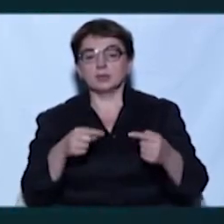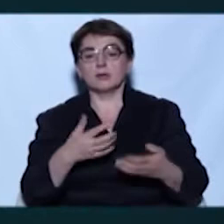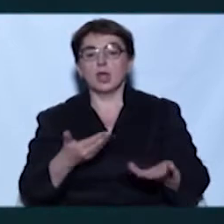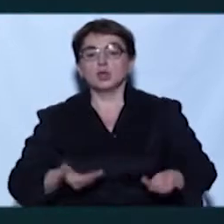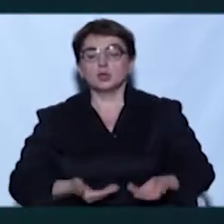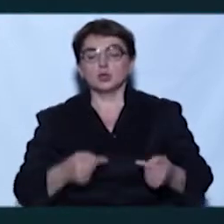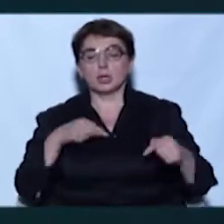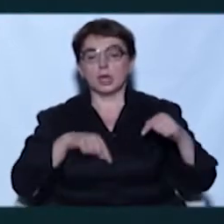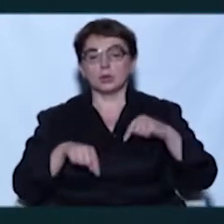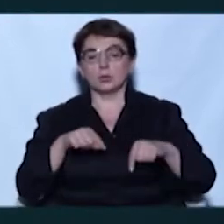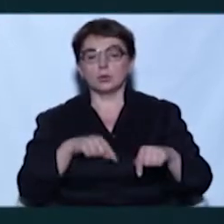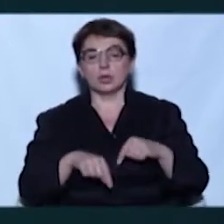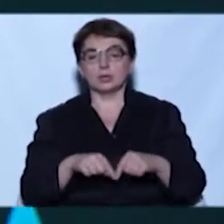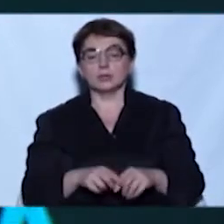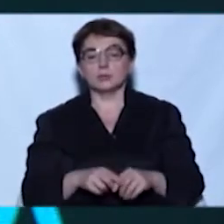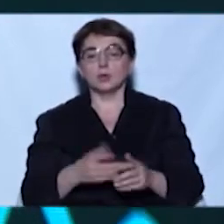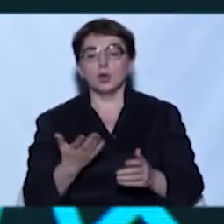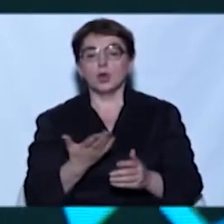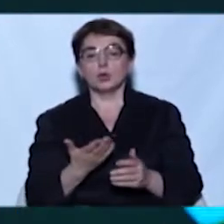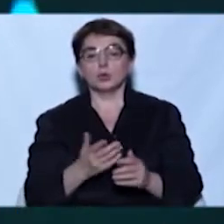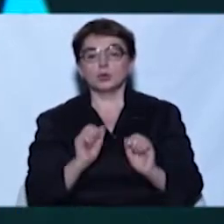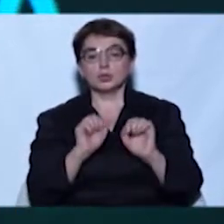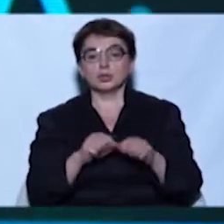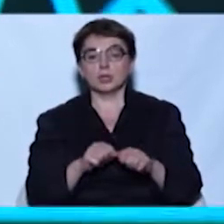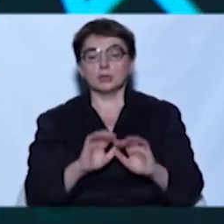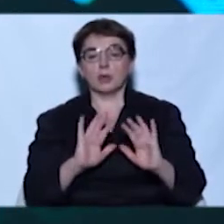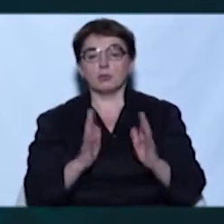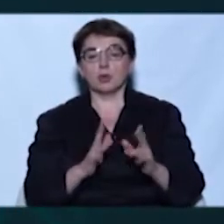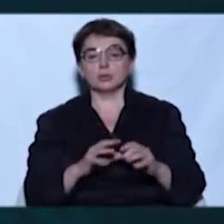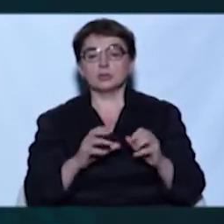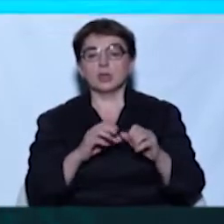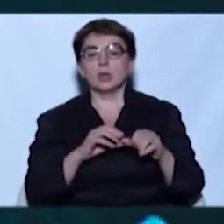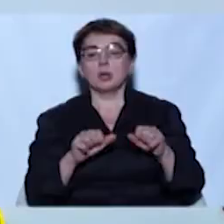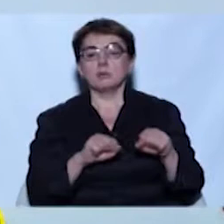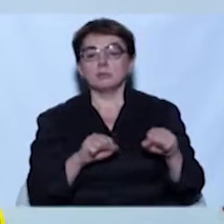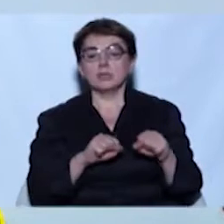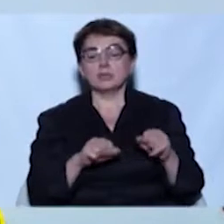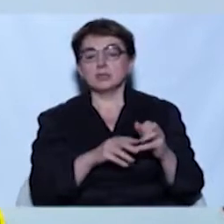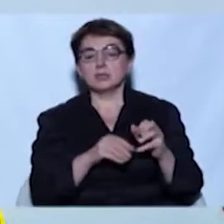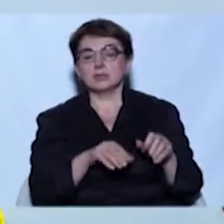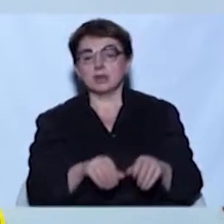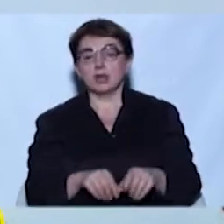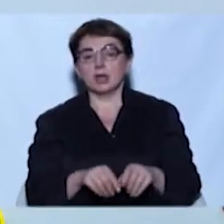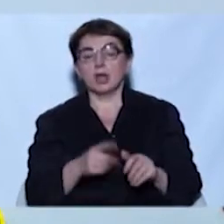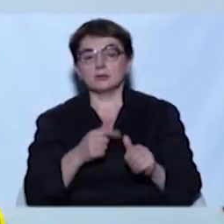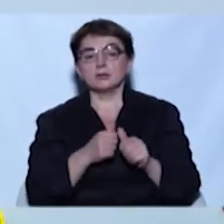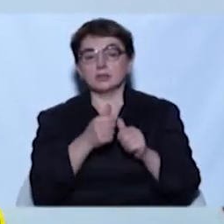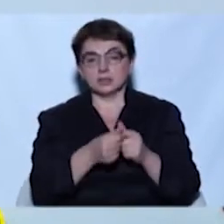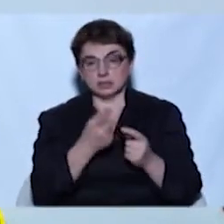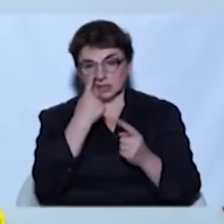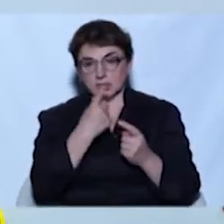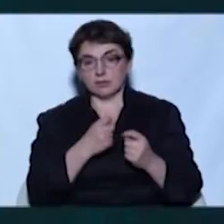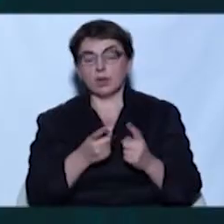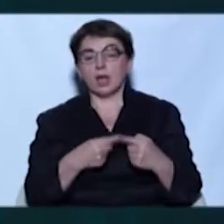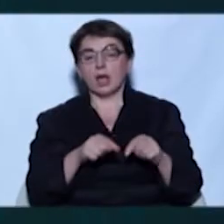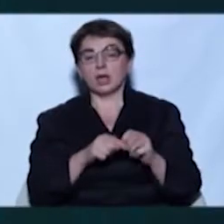ცოცხალი ორგანიზმები. Როდის შეიძლება მოხდეს მიწის ზრა, ესეც კი შეგვიძლია ვიწინასწარმეტყველოთ,